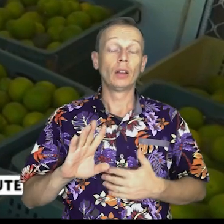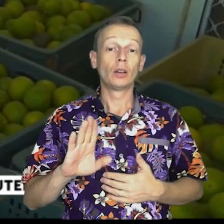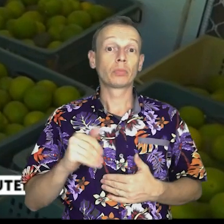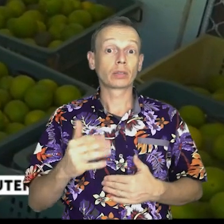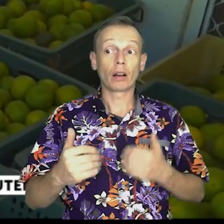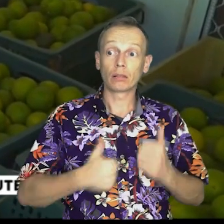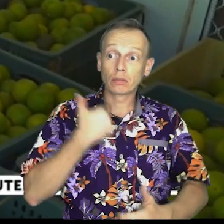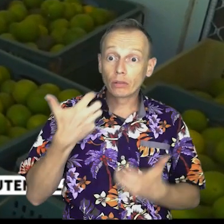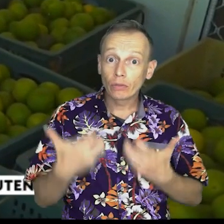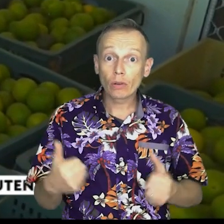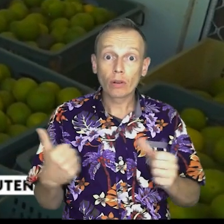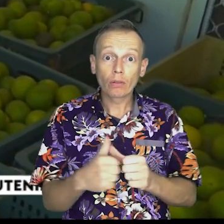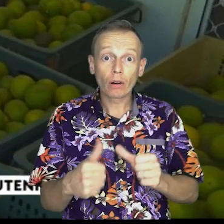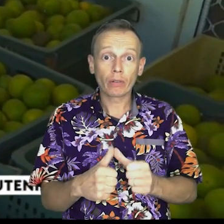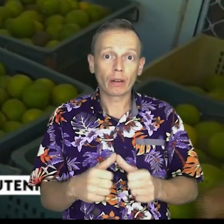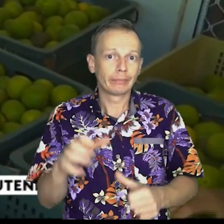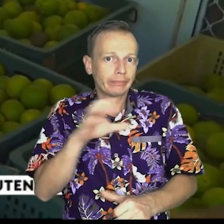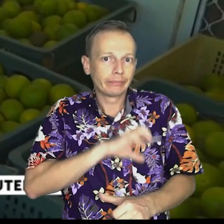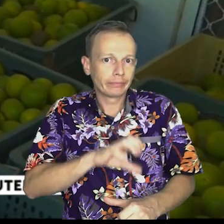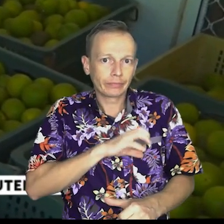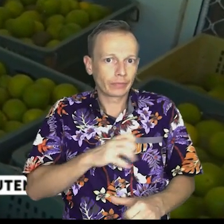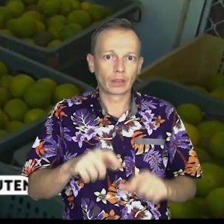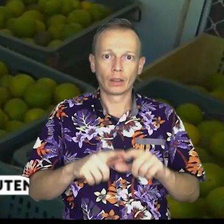choses à faire, c'est quand même d'essayer de